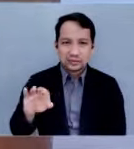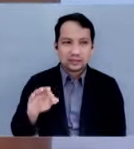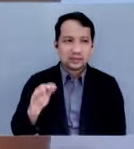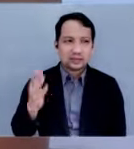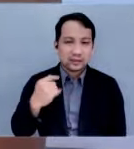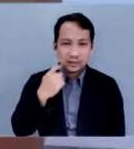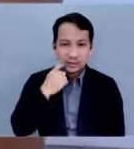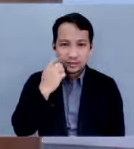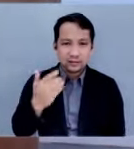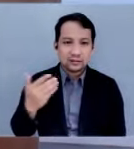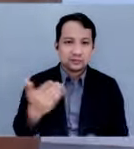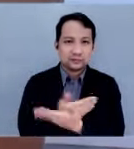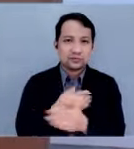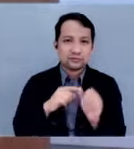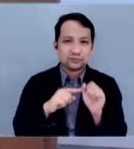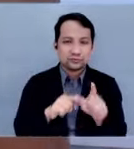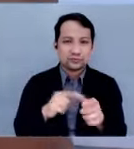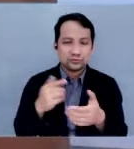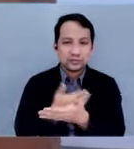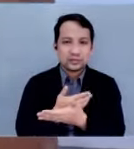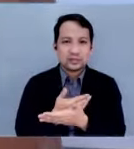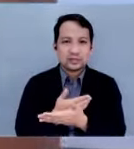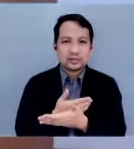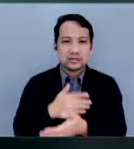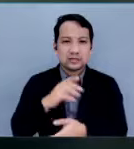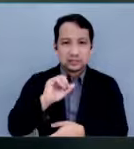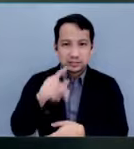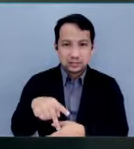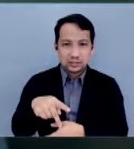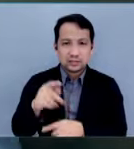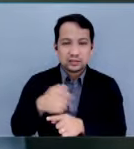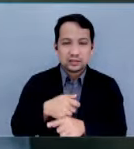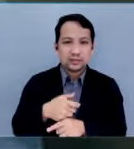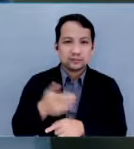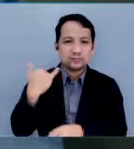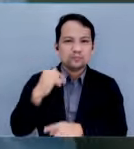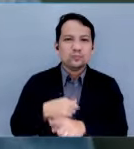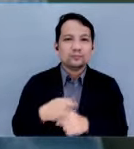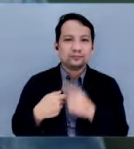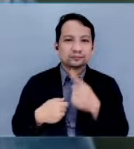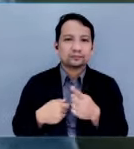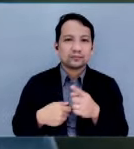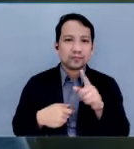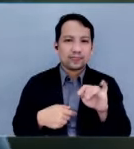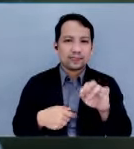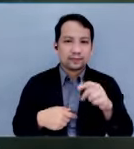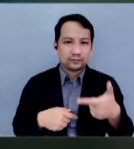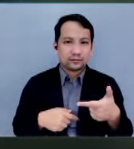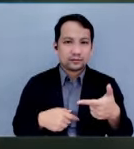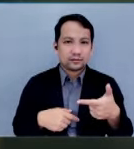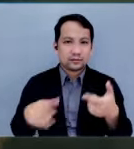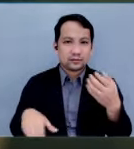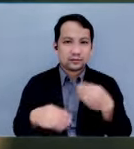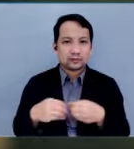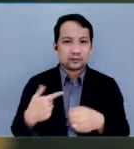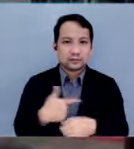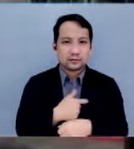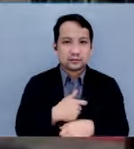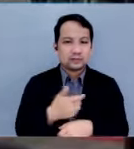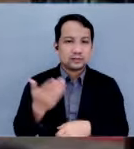another original song. Ayan. Tapos, sa April, kung yung last na kinanta namin na Tinig dito ay Mapanakit.